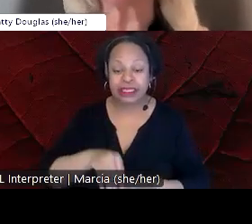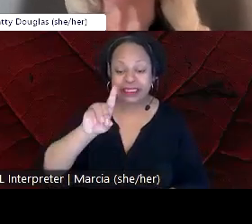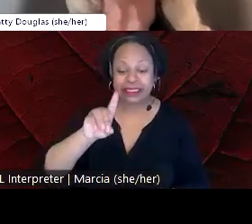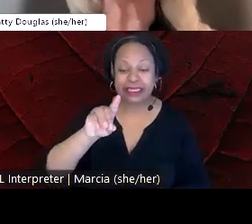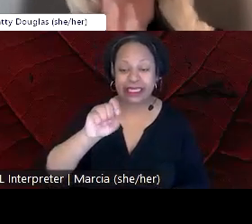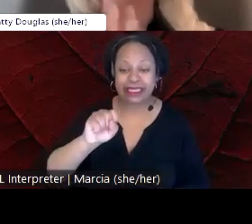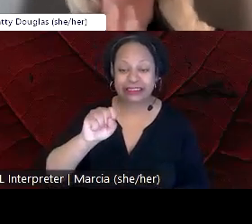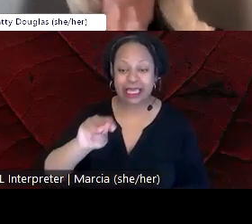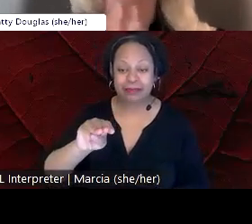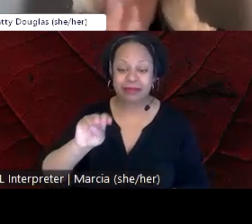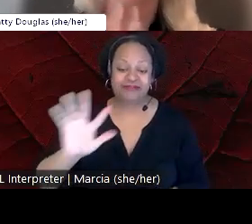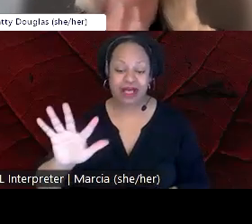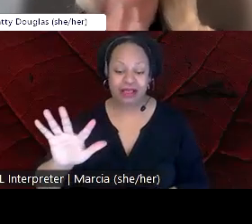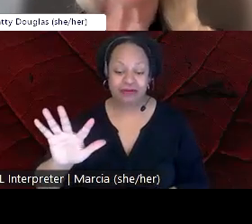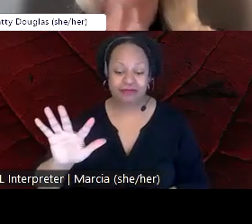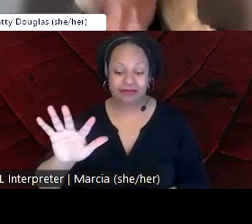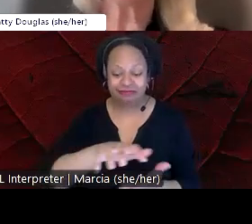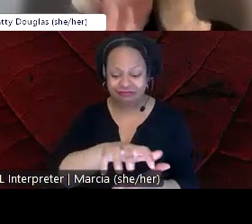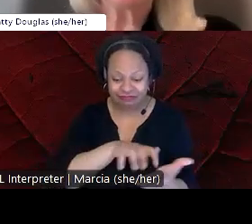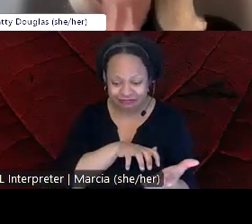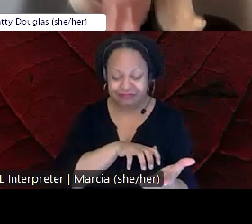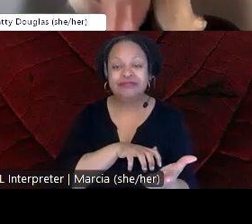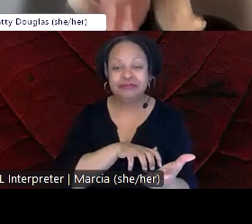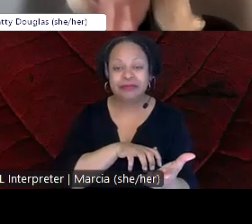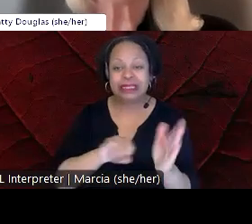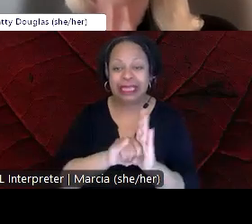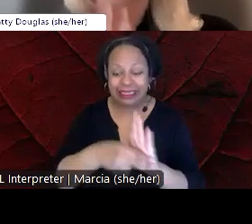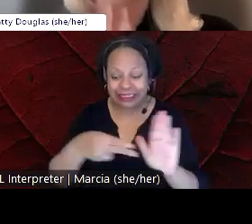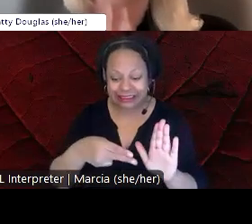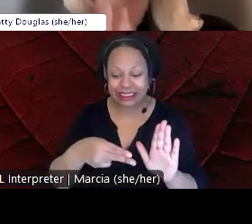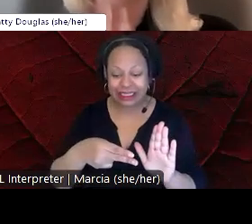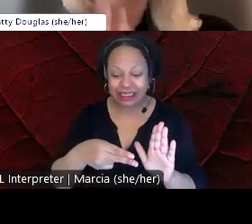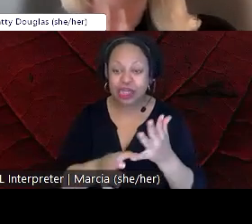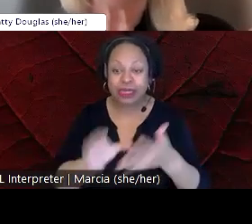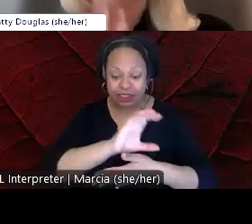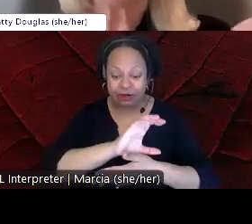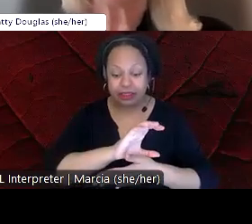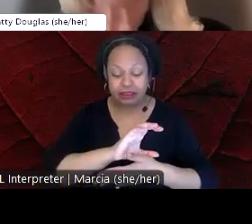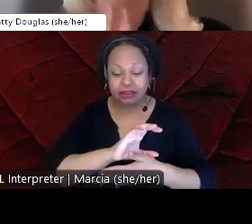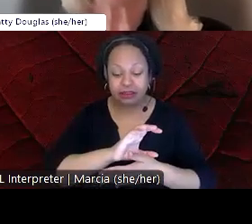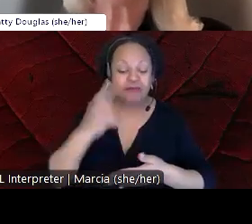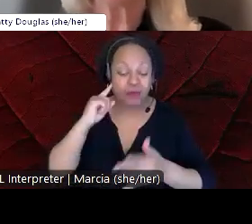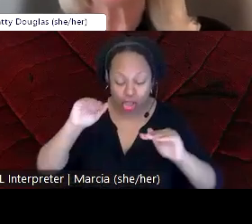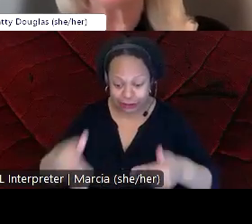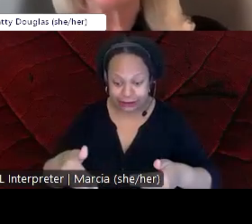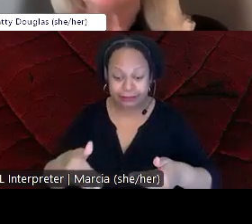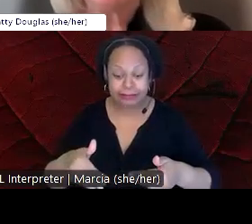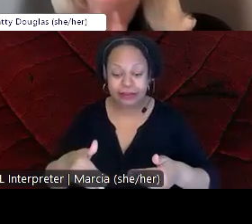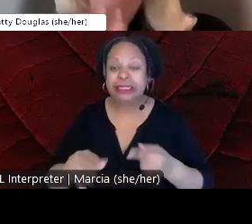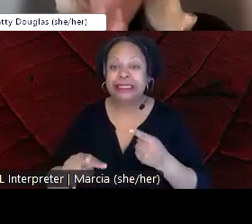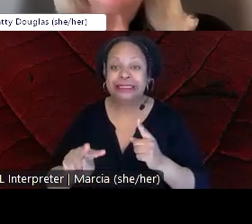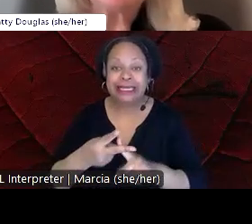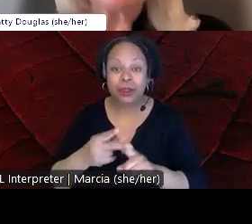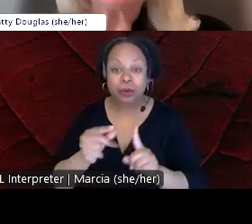J'ai inclus le début du critère de diagnostic de l'autisme dans notre DSM-5 et les premiers